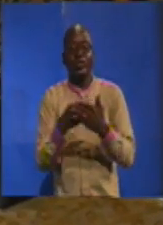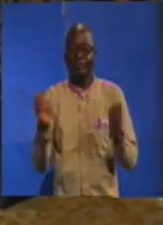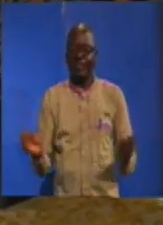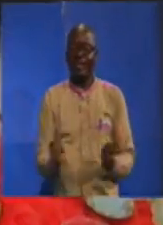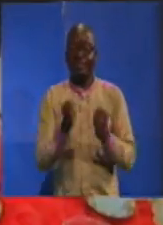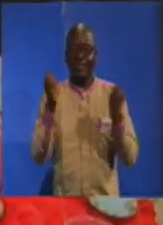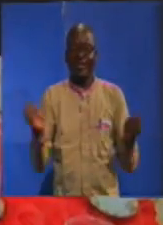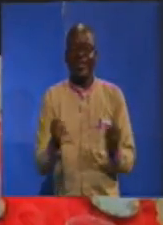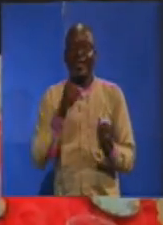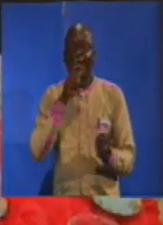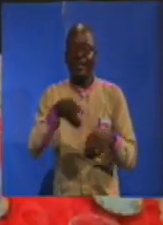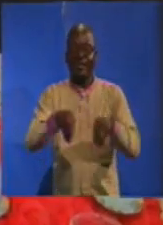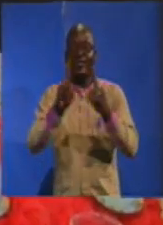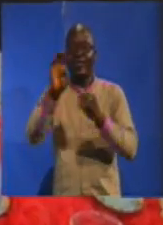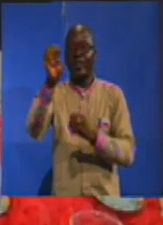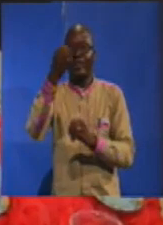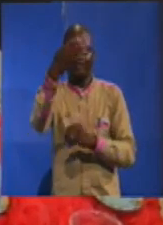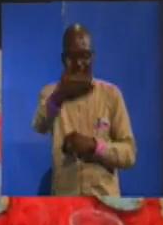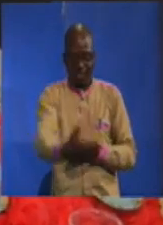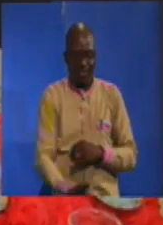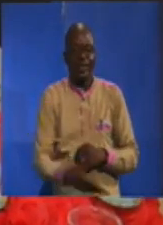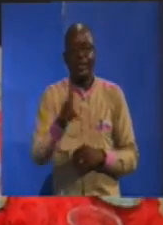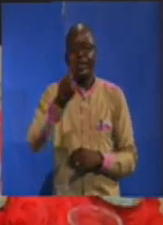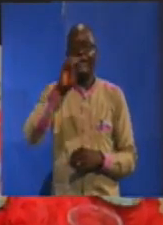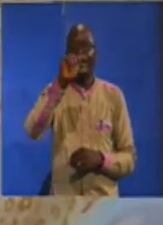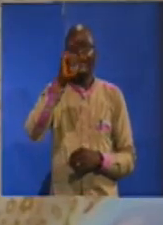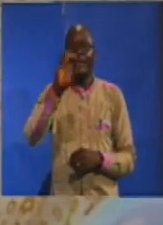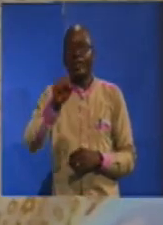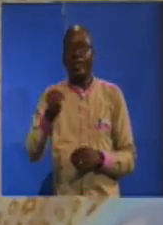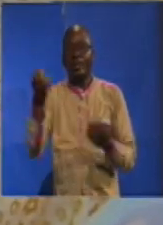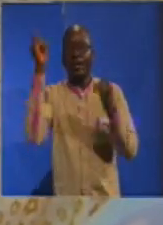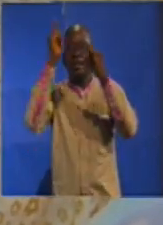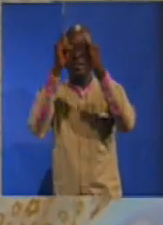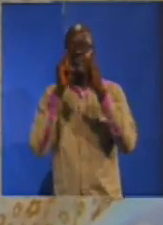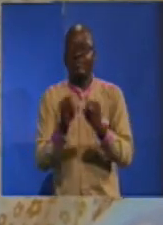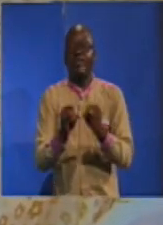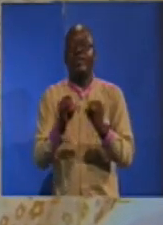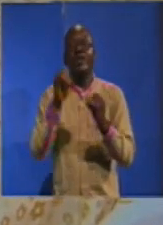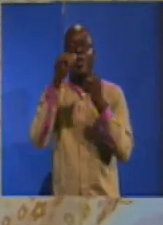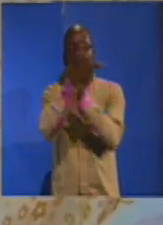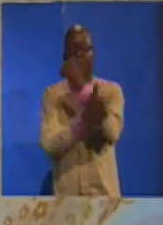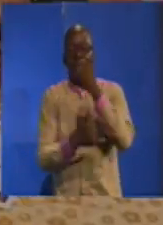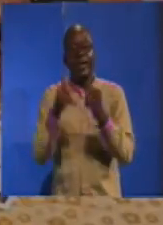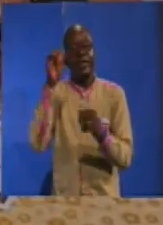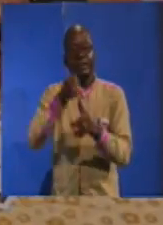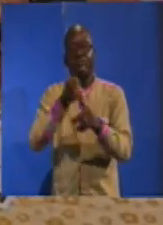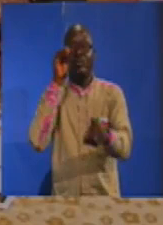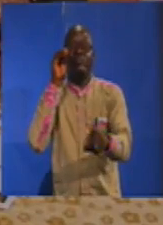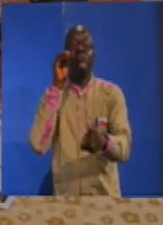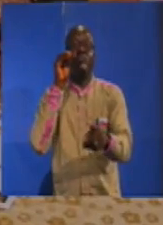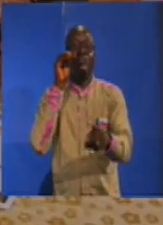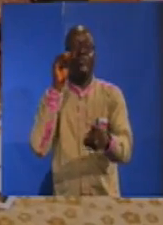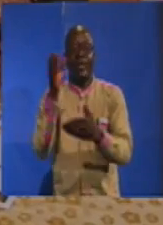célébration est une opportunité d'inviter la diaspora burkinabé à investir au pays d'origine. Le conseil est parti du